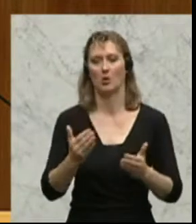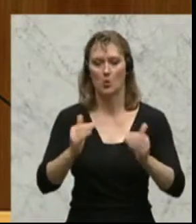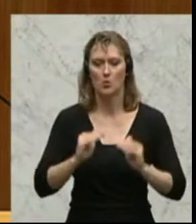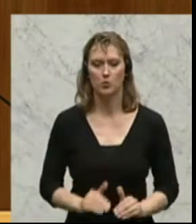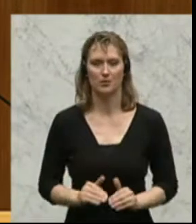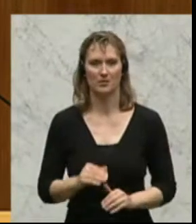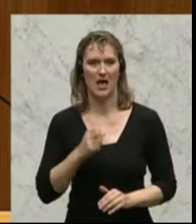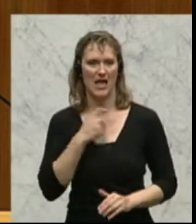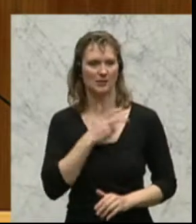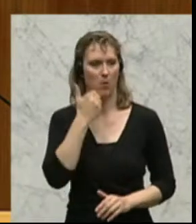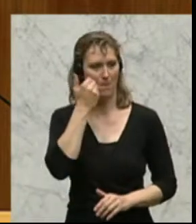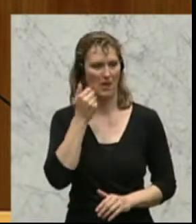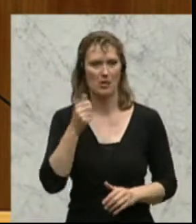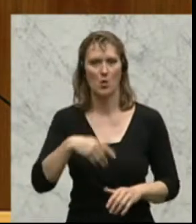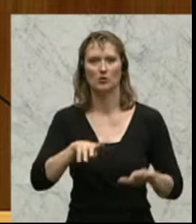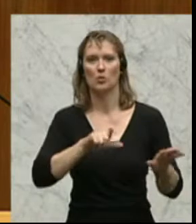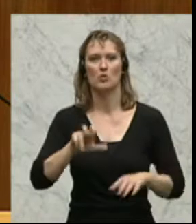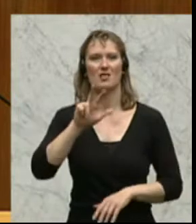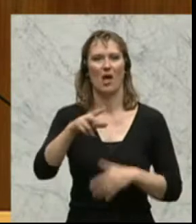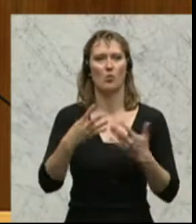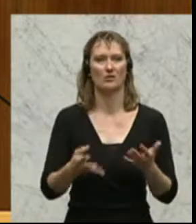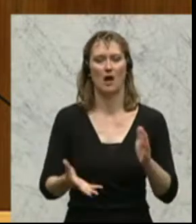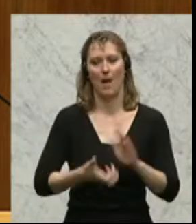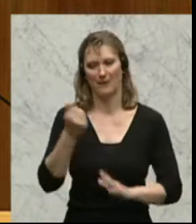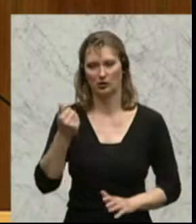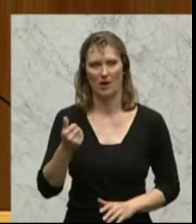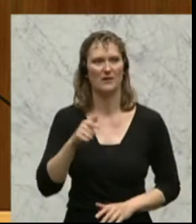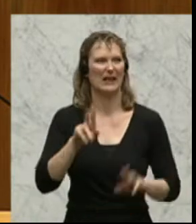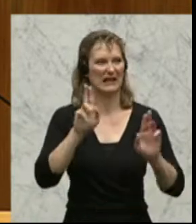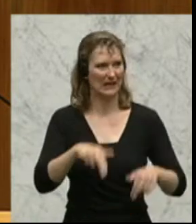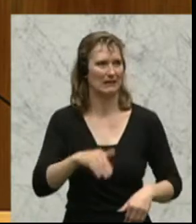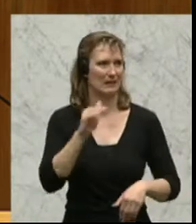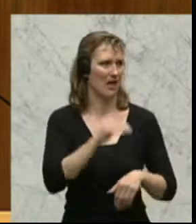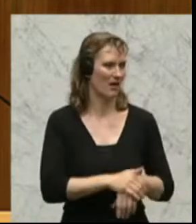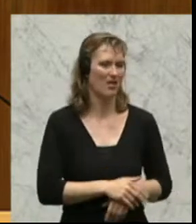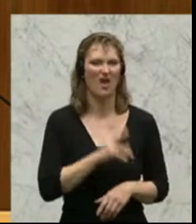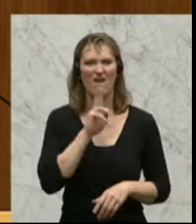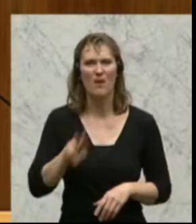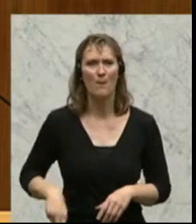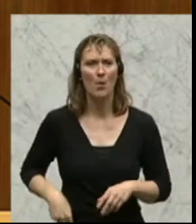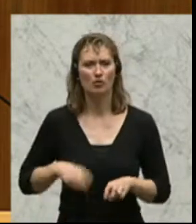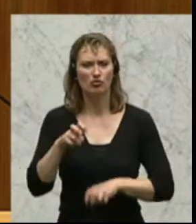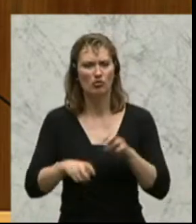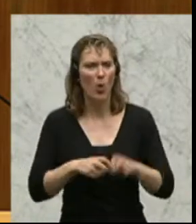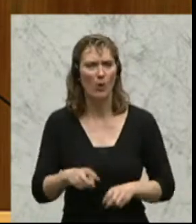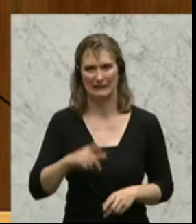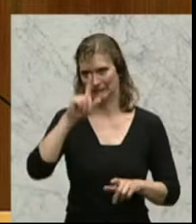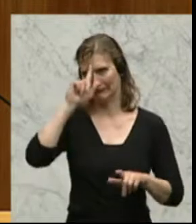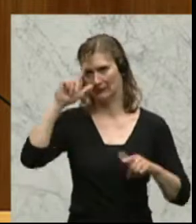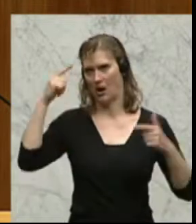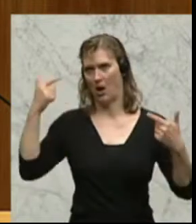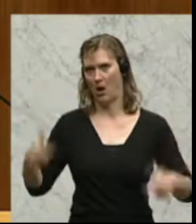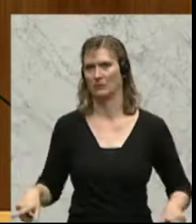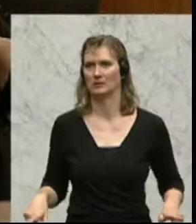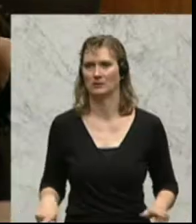SPÖ-Mann 1993 abgeschafft wurde, weil er richtigerweise erkannt hat, die Vermögenssteuer hat keinen Sinn und spült zu wenig